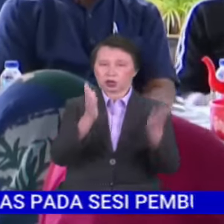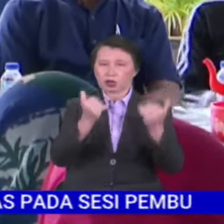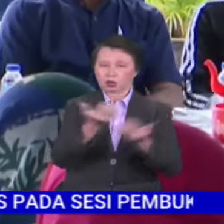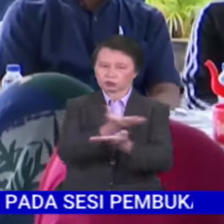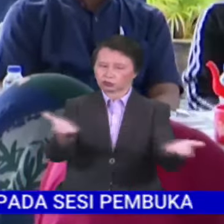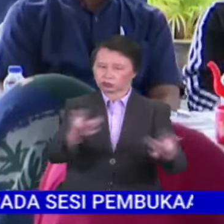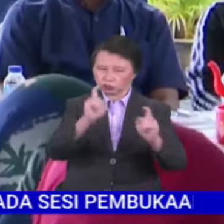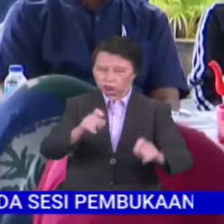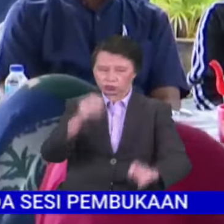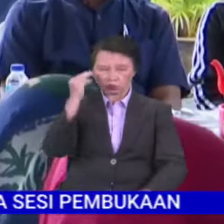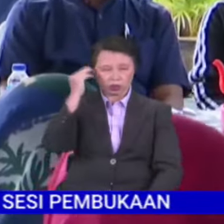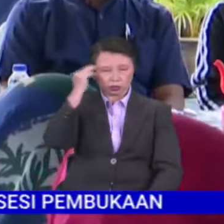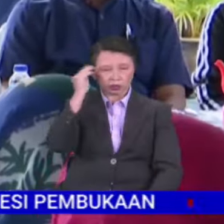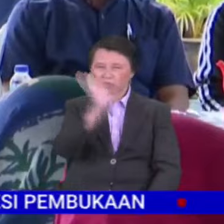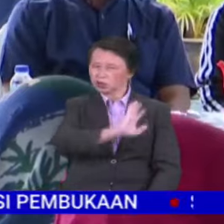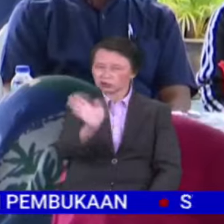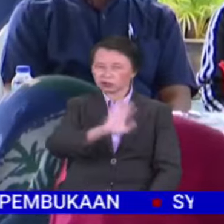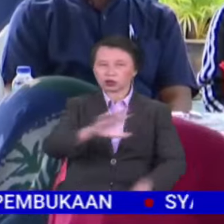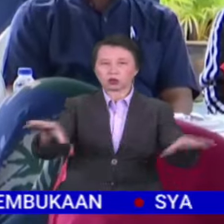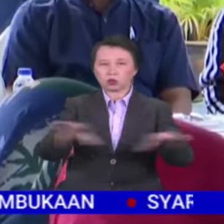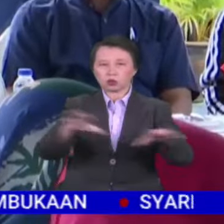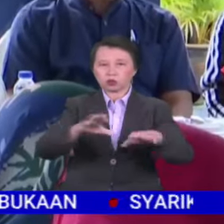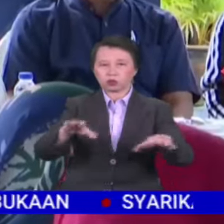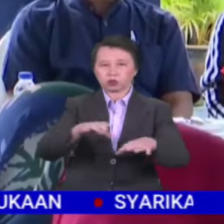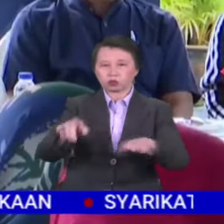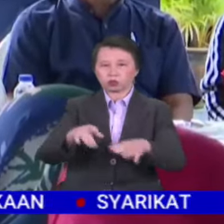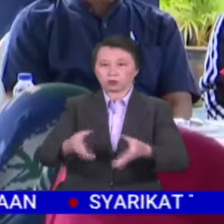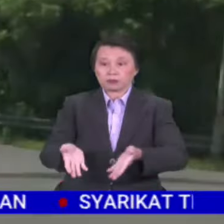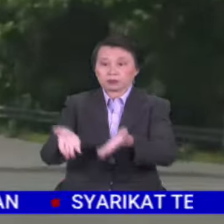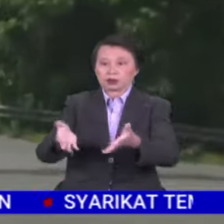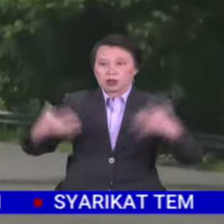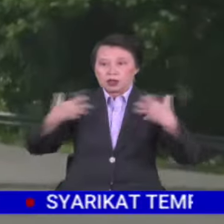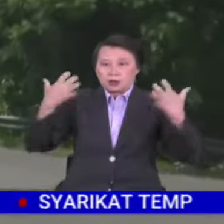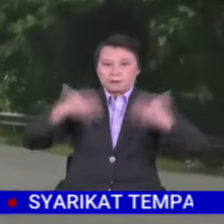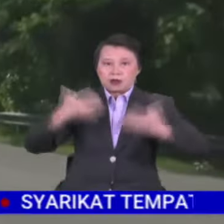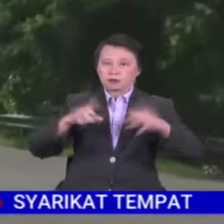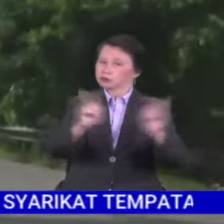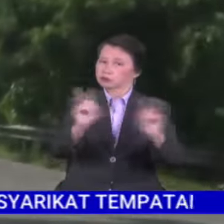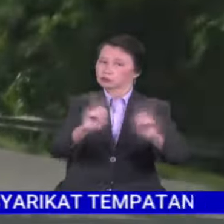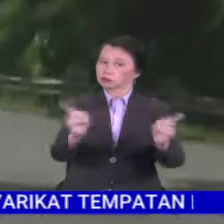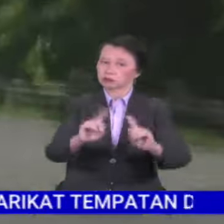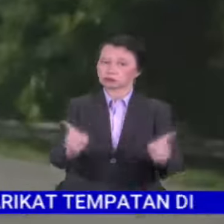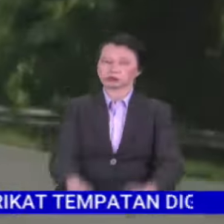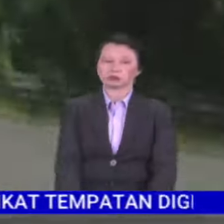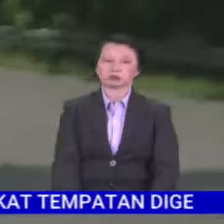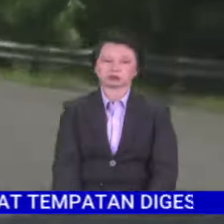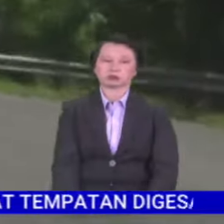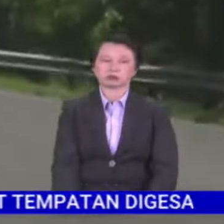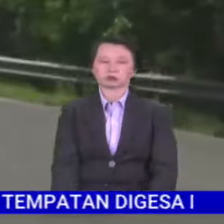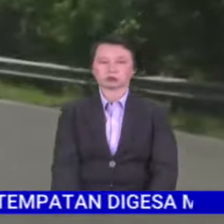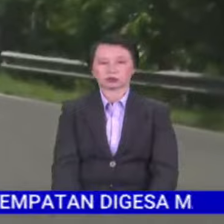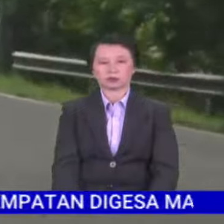pihak perlu matang dan tidak melakukan sebarang provokasi ketika berkempen.